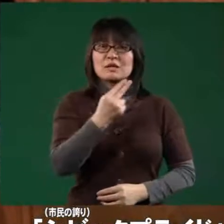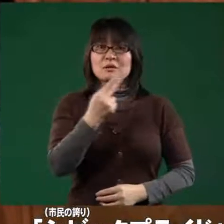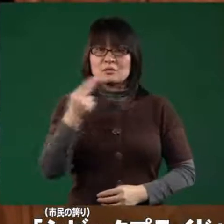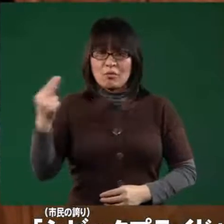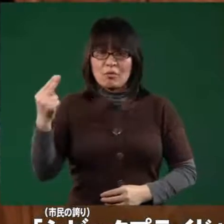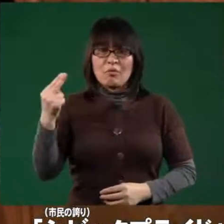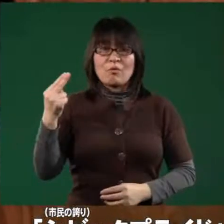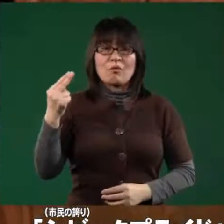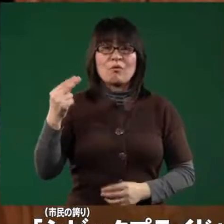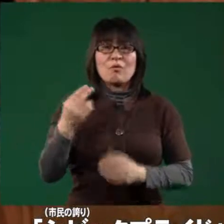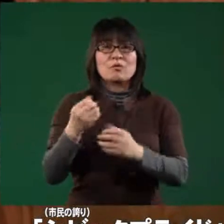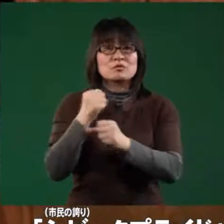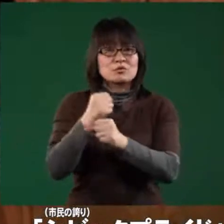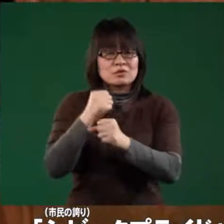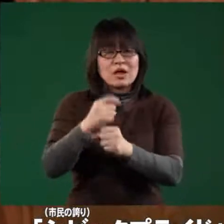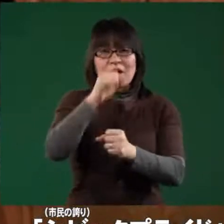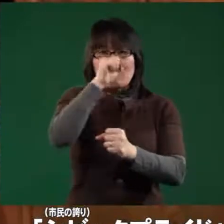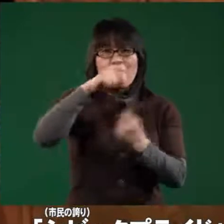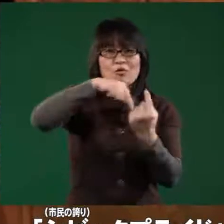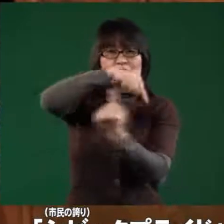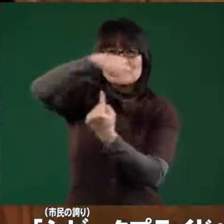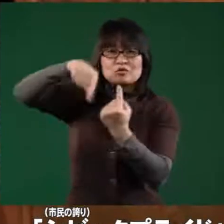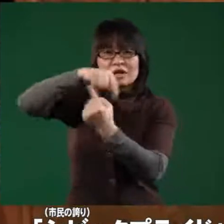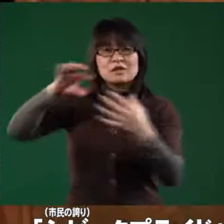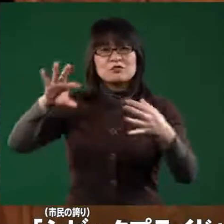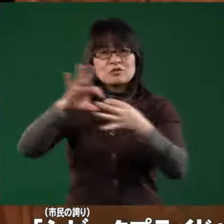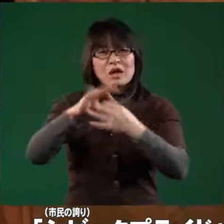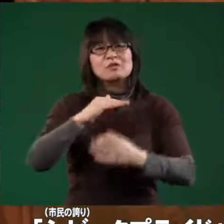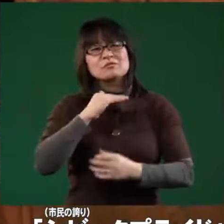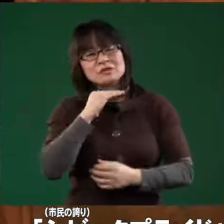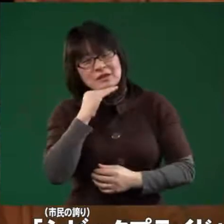ながることが期待されるというふうに思っております。